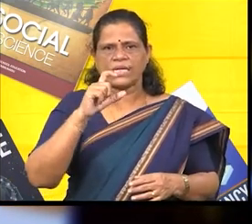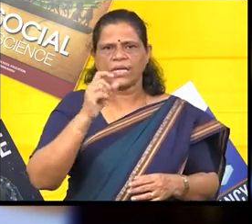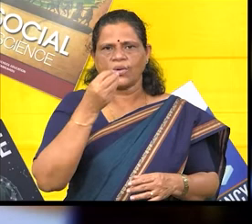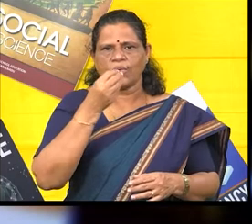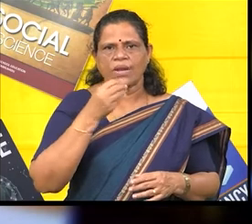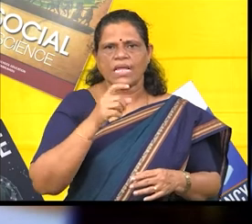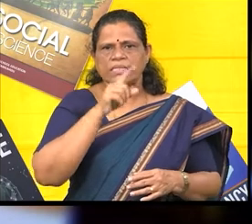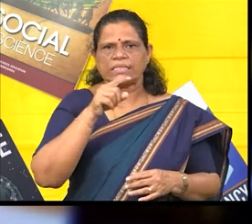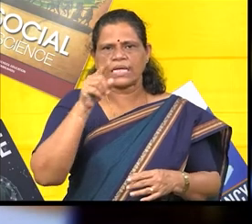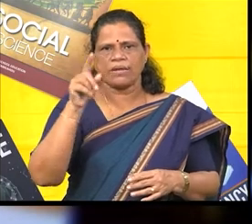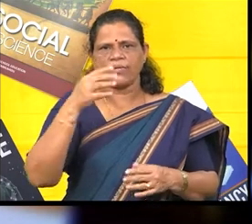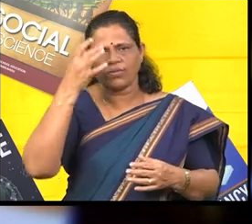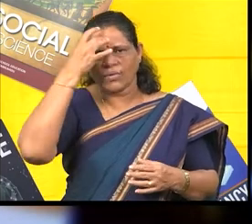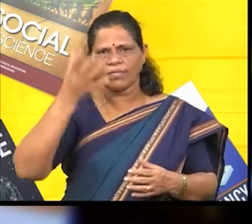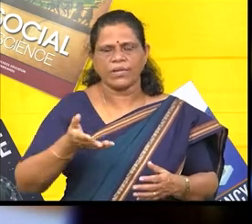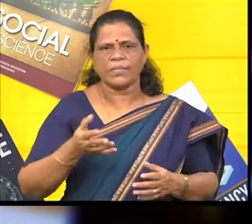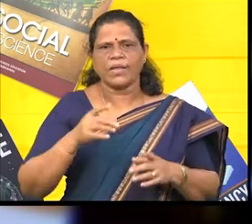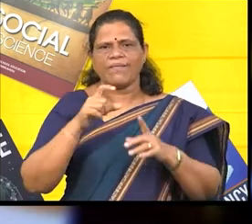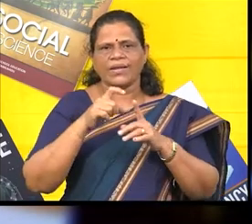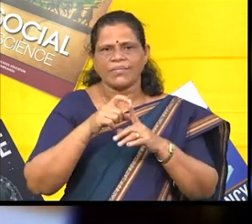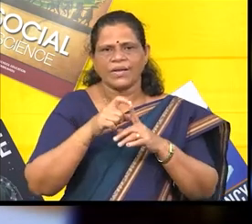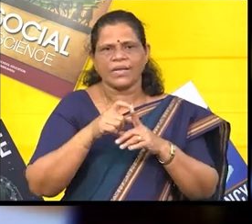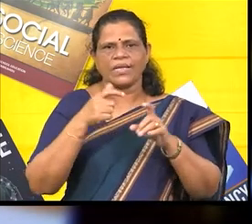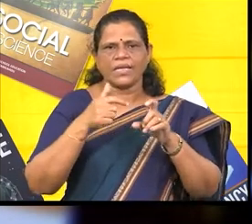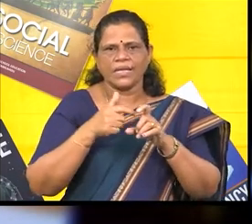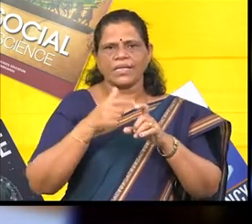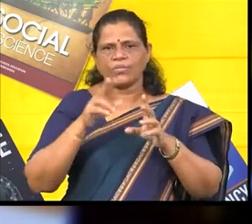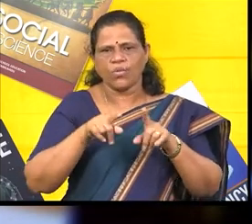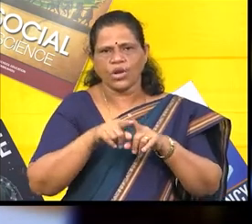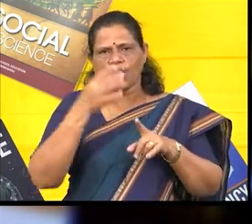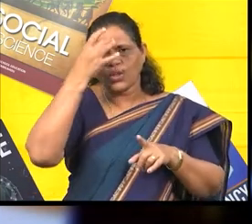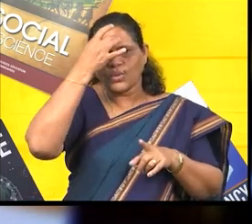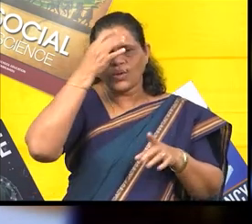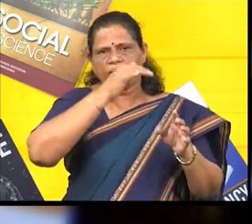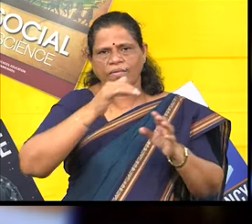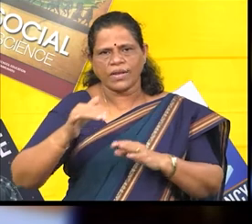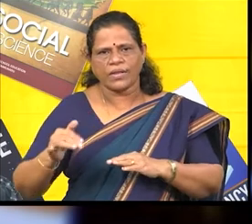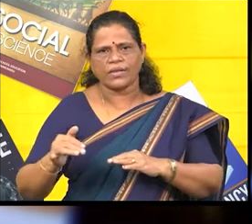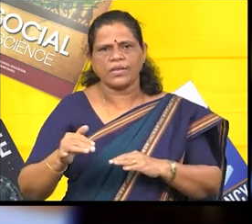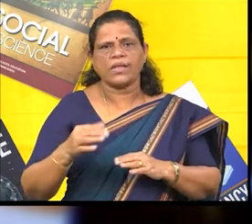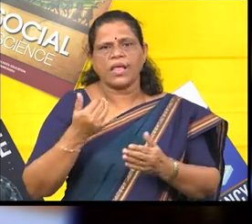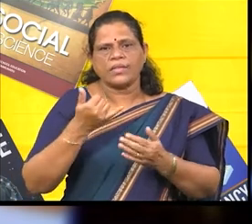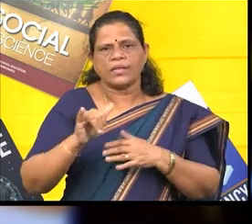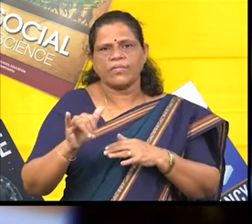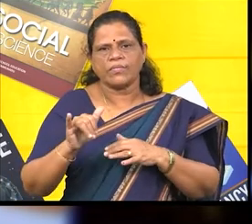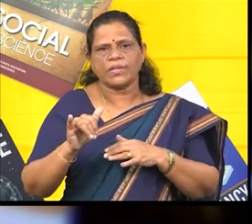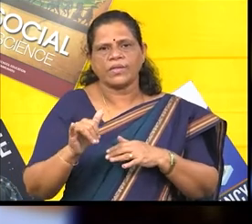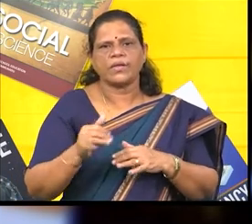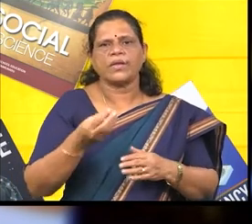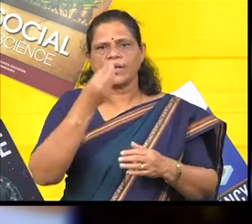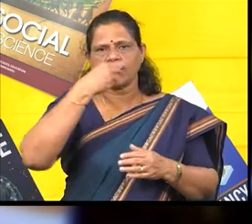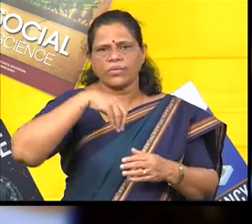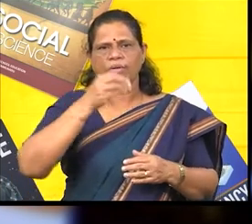சி குறைபாட்டுனால ஸ்கர்வி நோய் ஏற்படும், வைட்டமின் டி குறைவுனால ஏற்படும், வைட்டமின் இனால் குறைபாடு ஏற்படும். இந்த மாதிரி குறைபாட்டு நோய்களிலிருந்து